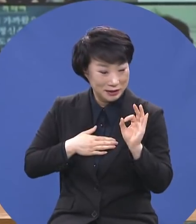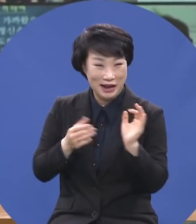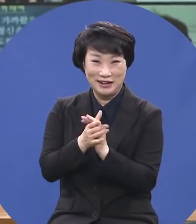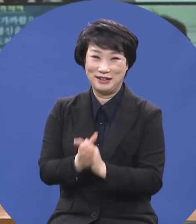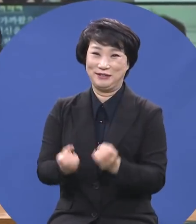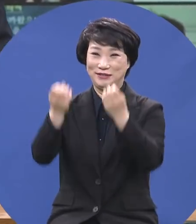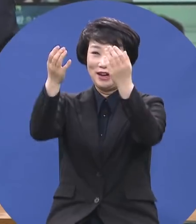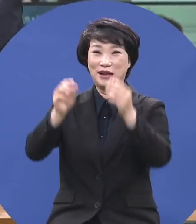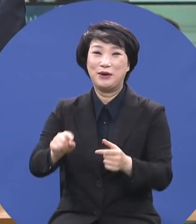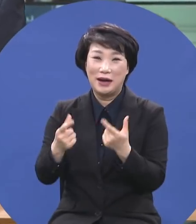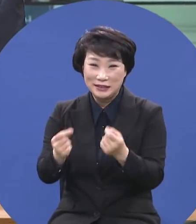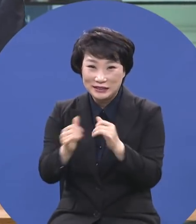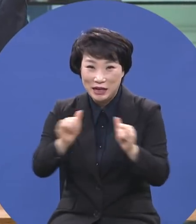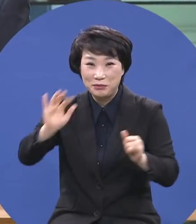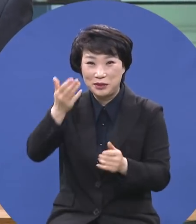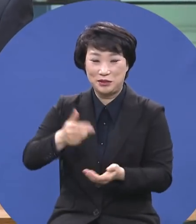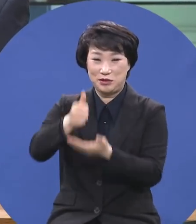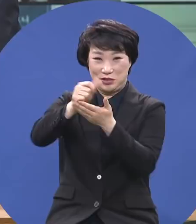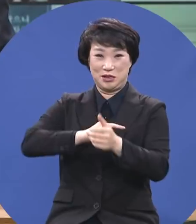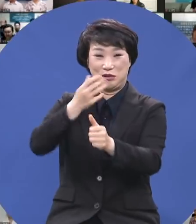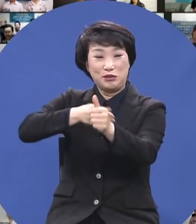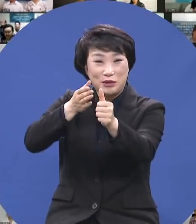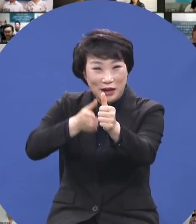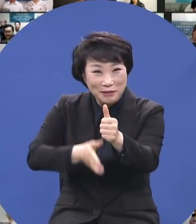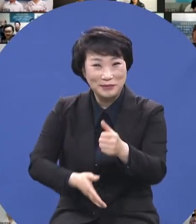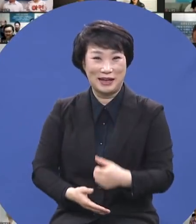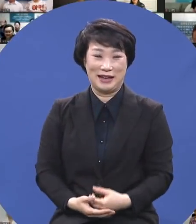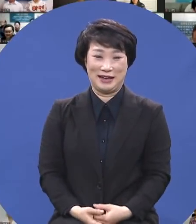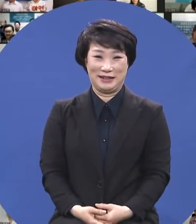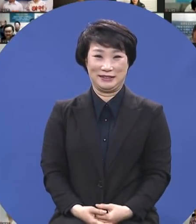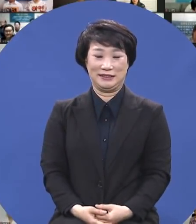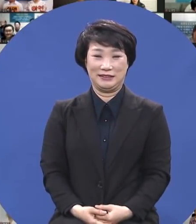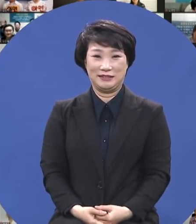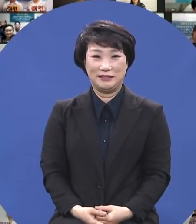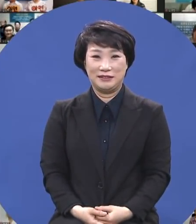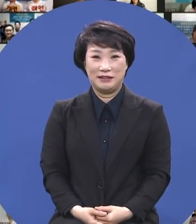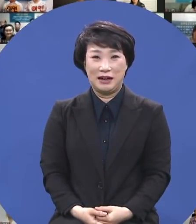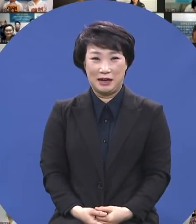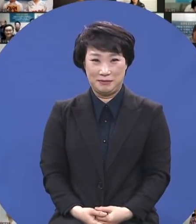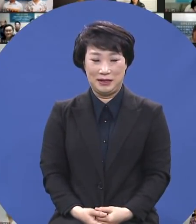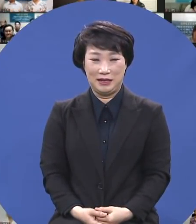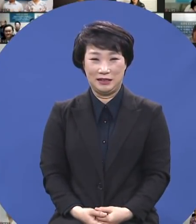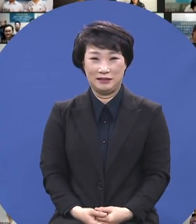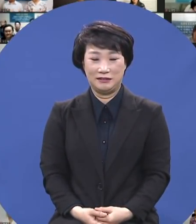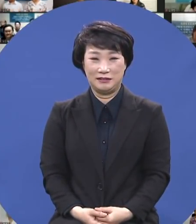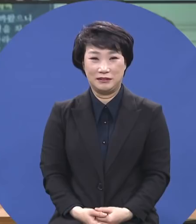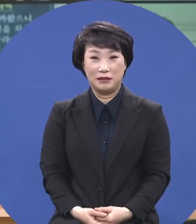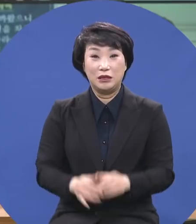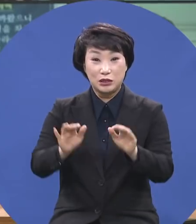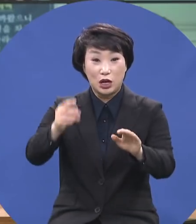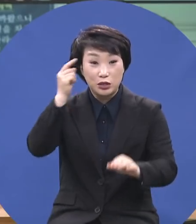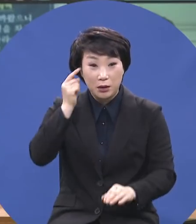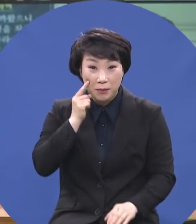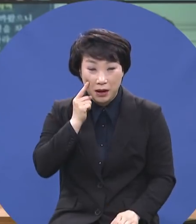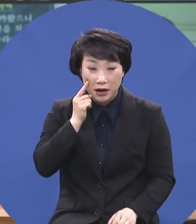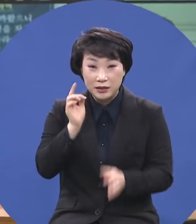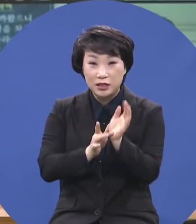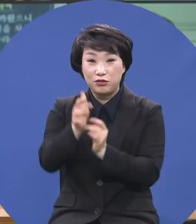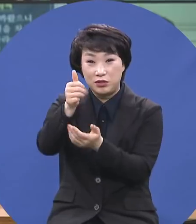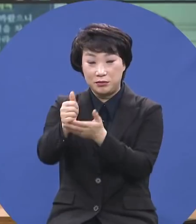할렐루야. 이런 사람 되기를 주님의 이름으로 축원합니다. 그러니까 보세요.